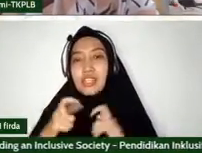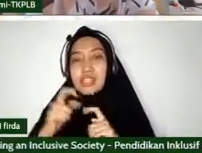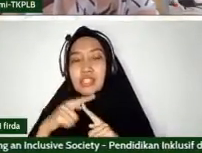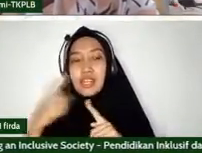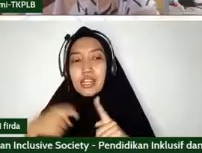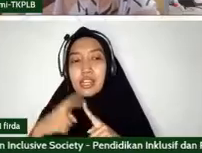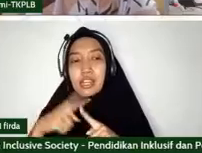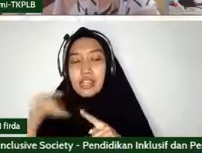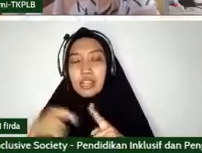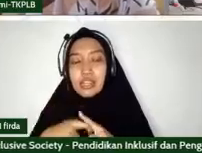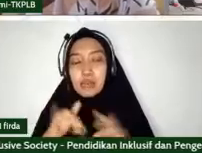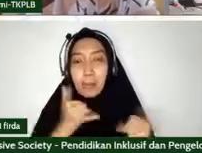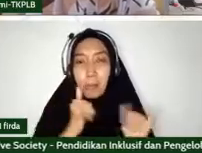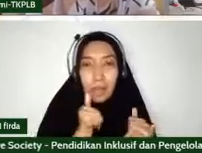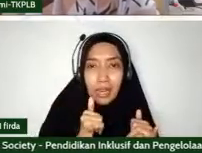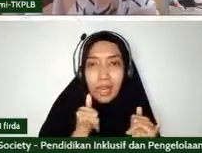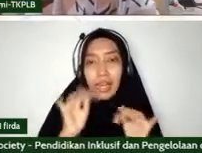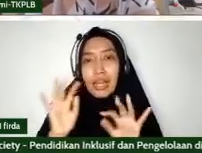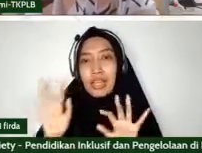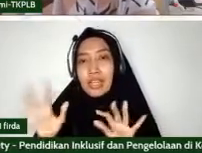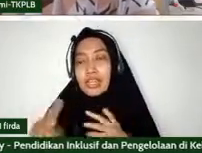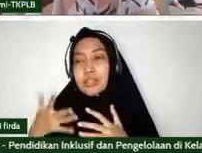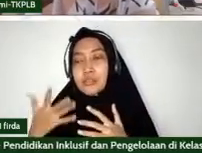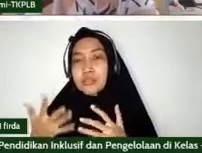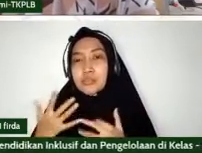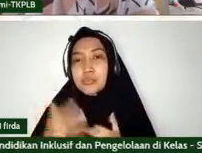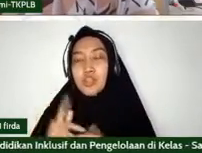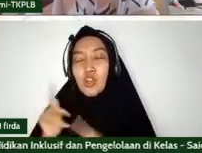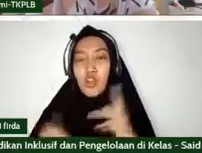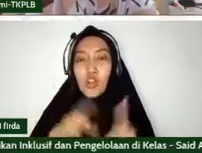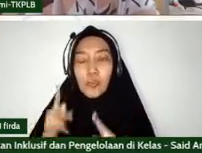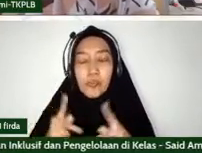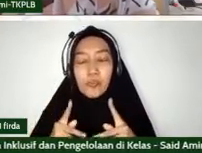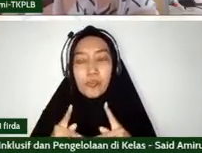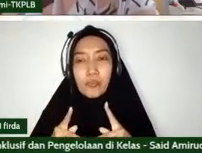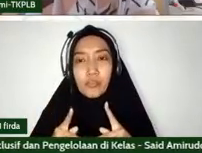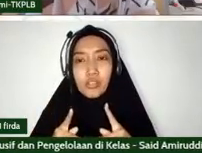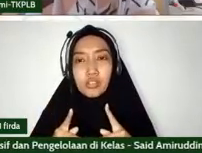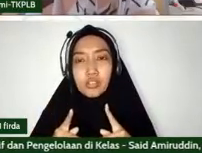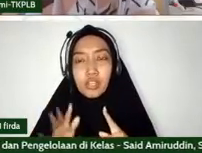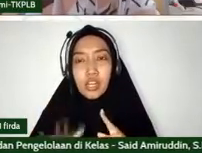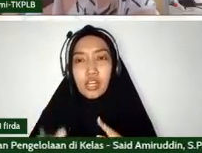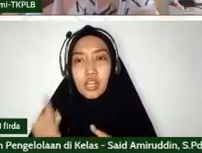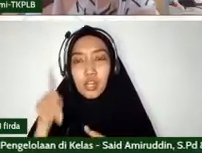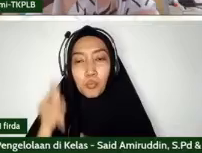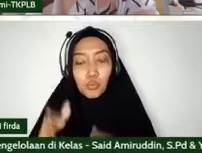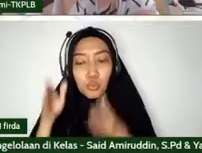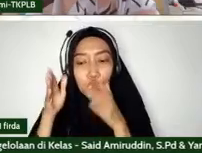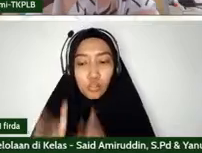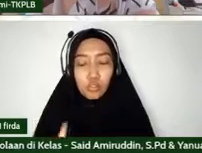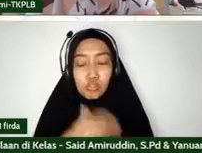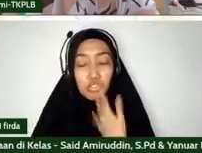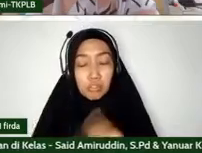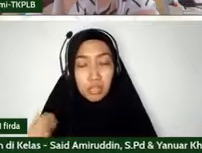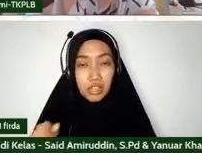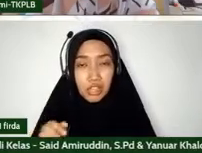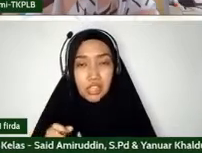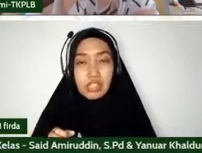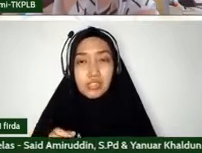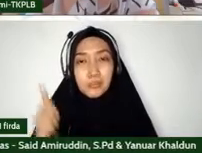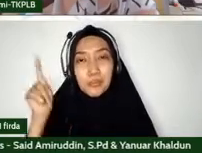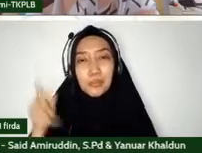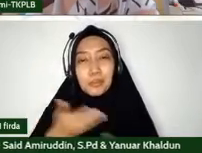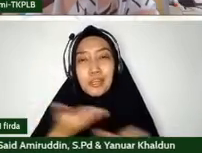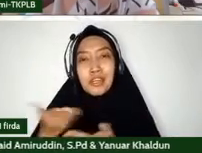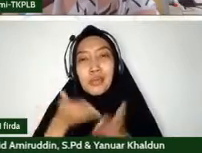sebagainya. Mungkin memang gaya dia itu kinestetik, tapi kalau memang dia itu mungkin anak berkebutuhan khusus, itu ya perlu pelayanan khusus